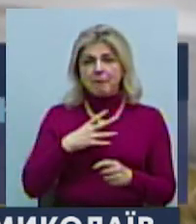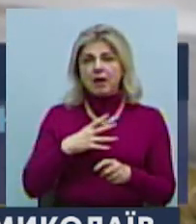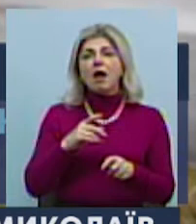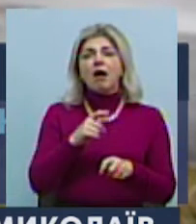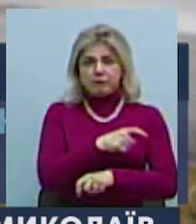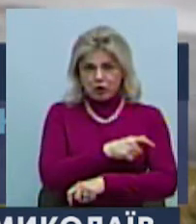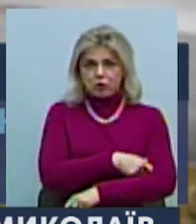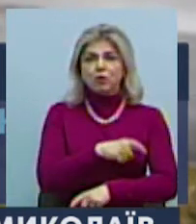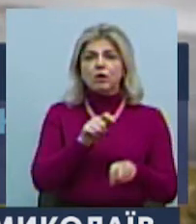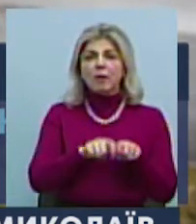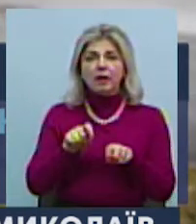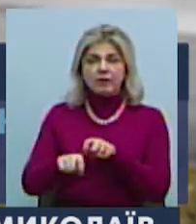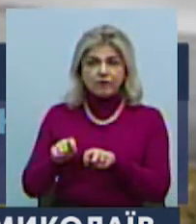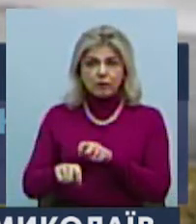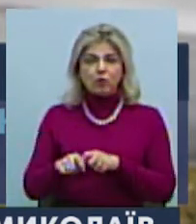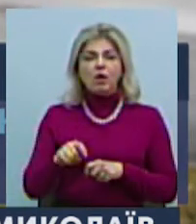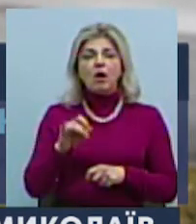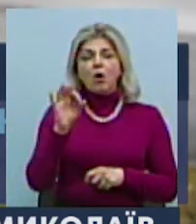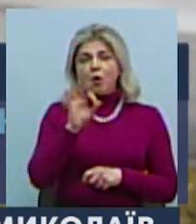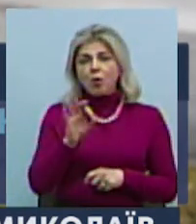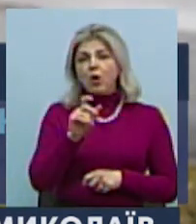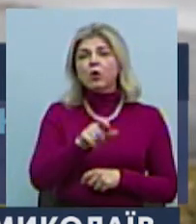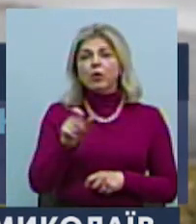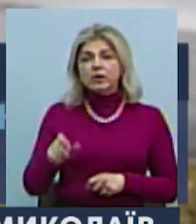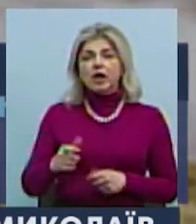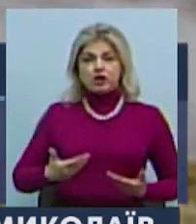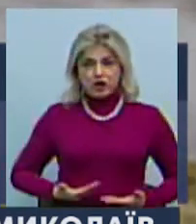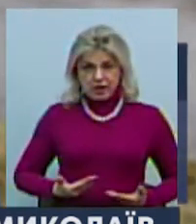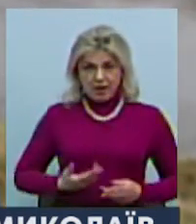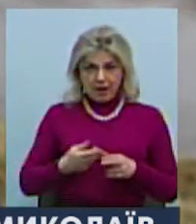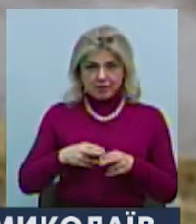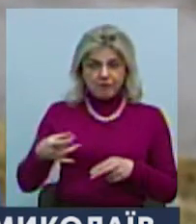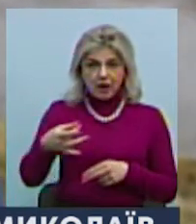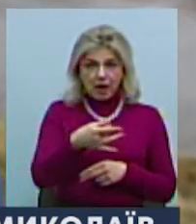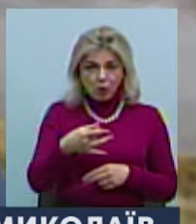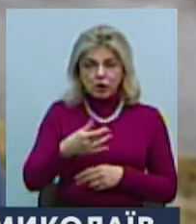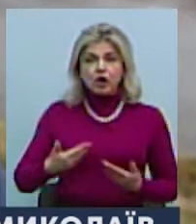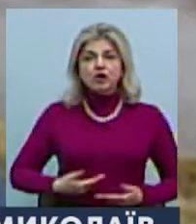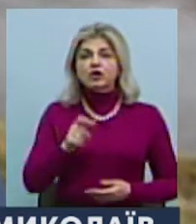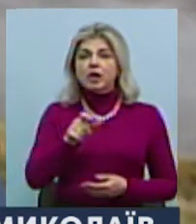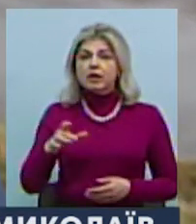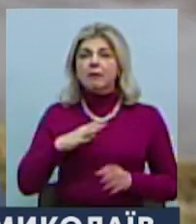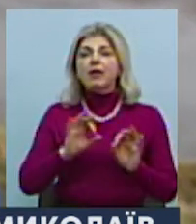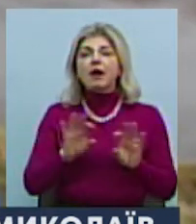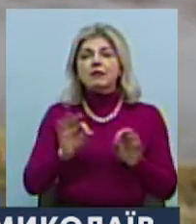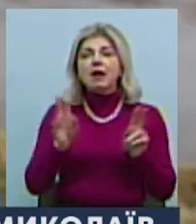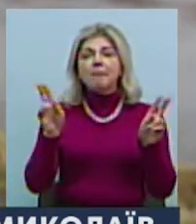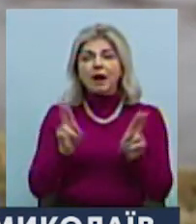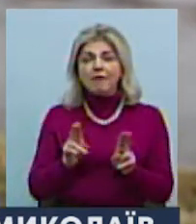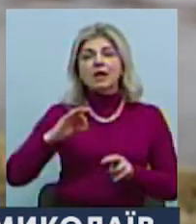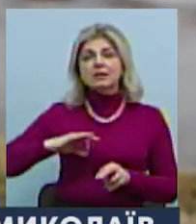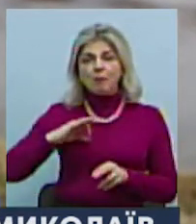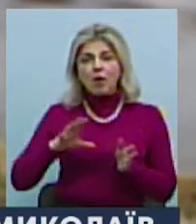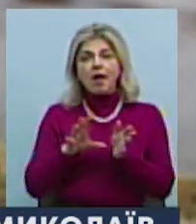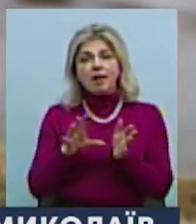перевірку по одиноко та одиноко проживаючим мешканцям району. Жителям було доведено правила використання електронагрівальних